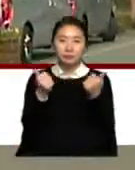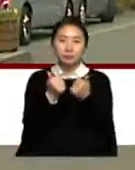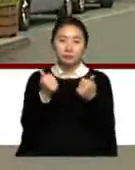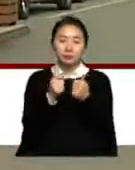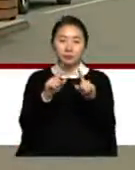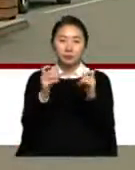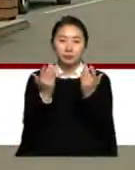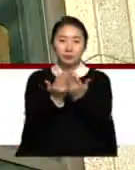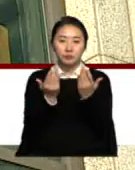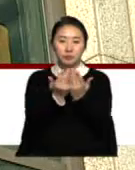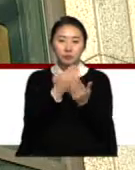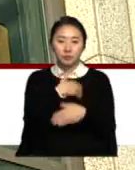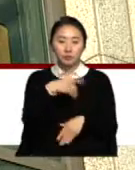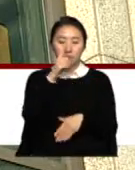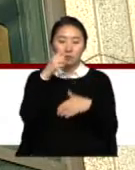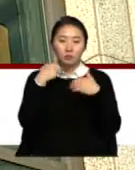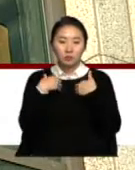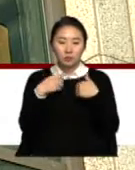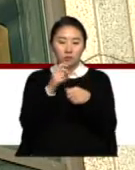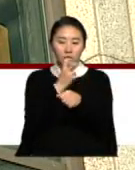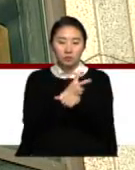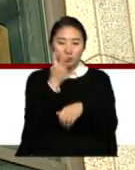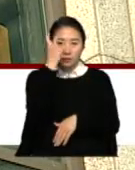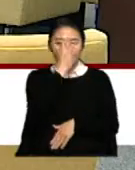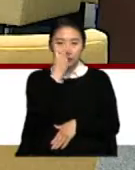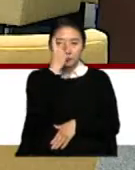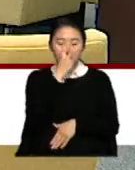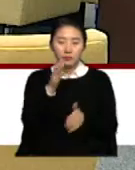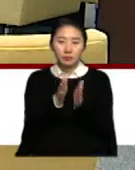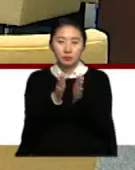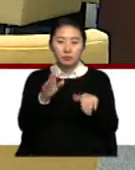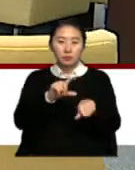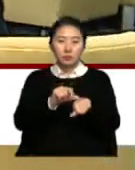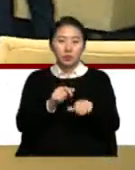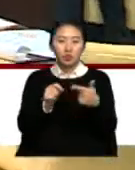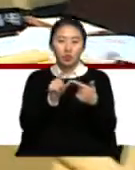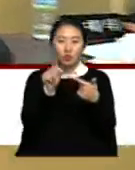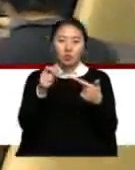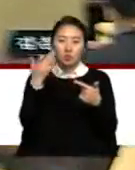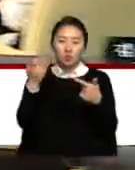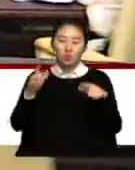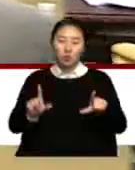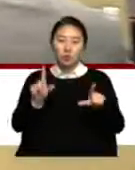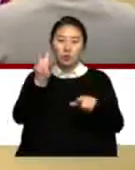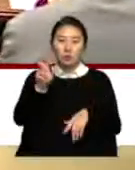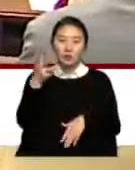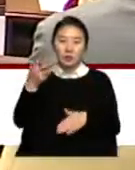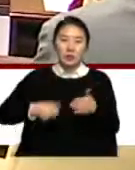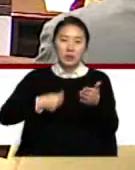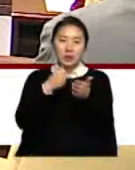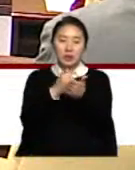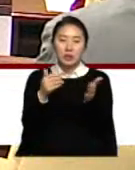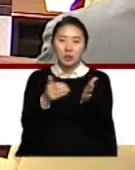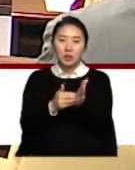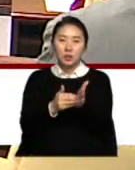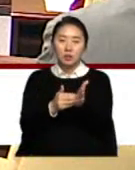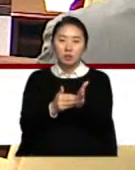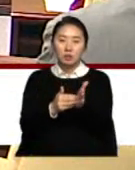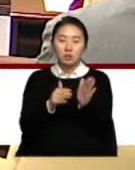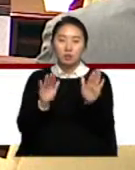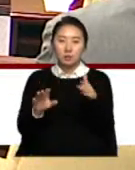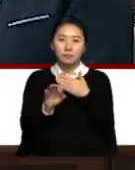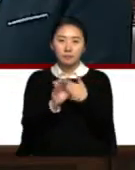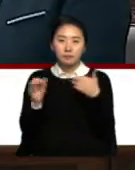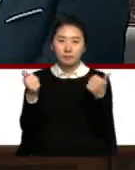본회의에서는 성북구청을 대상으로 한 행정사무감사 실시 시기를 오는 6월 19일부터 27일로 결정했습니다.